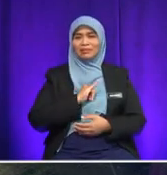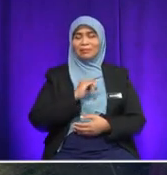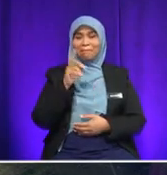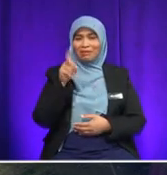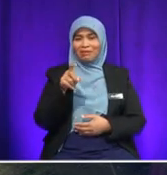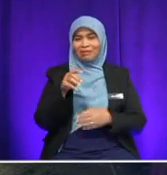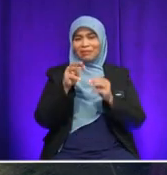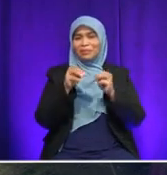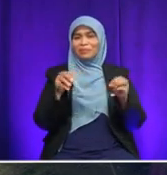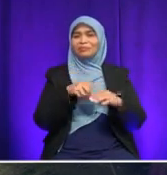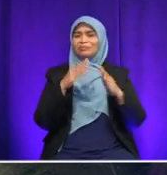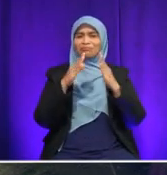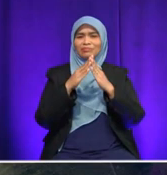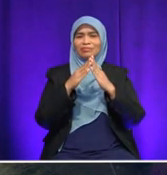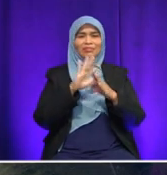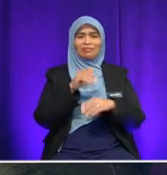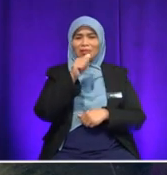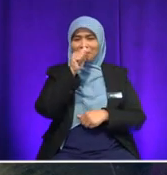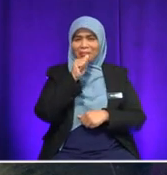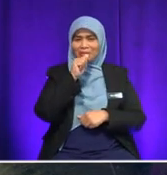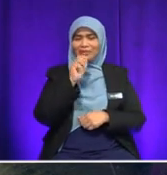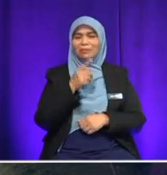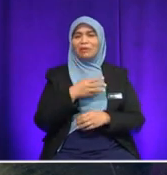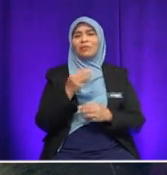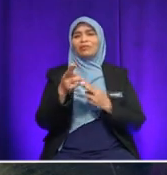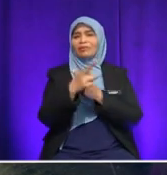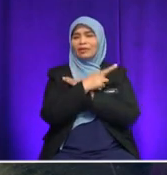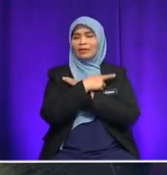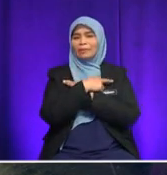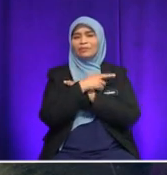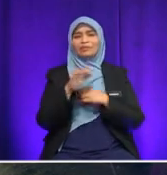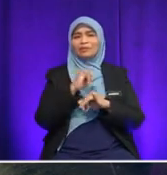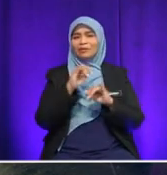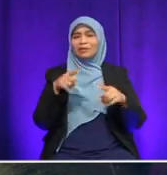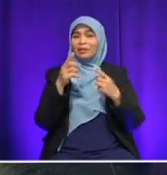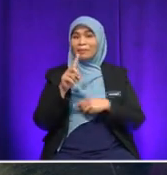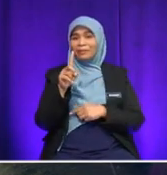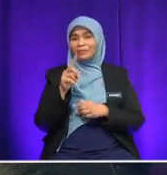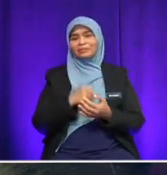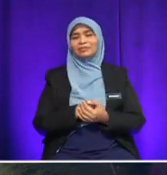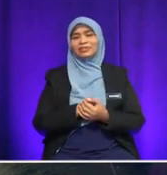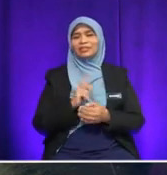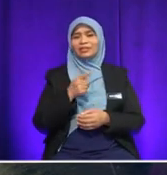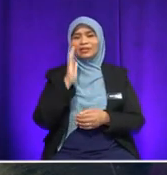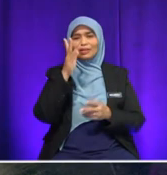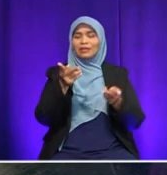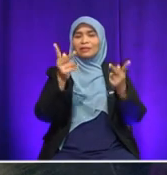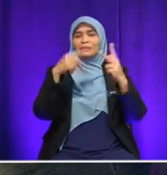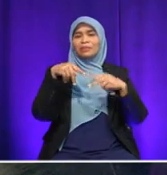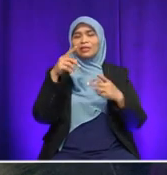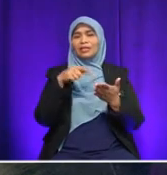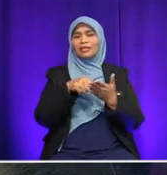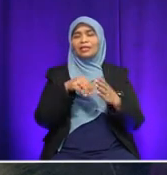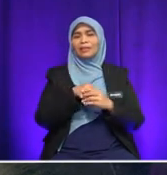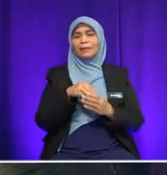tak sabarnya. Tapi kita nak pergi rehat dulu, boleh, Cikgu? Boleh. Kepada anda semua, jangan ke mana. Selepas ini, kita akan kembali dalam slot